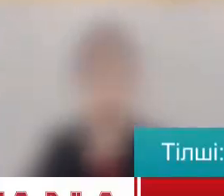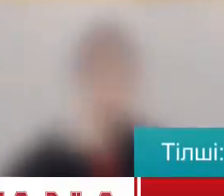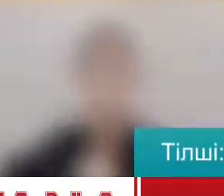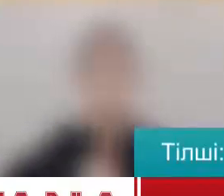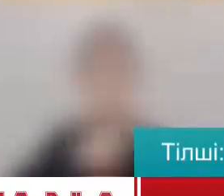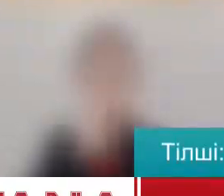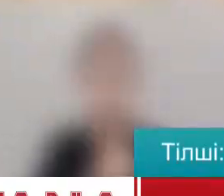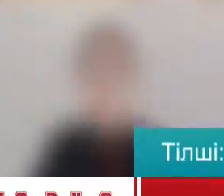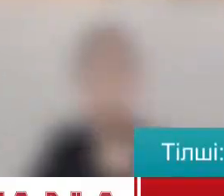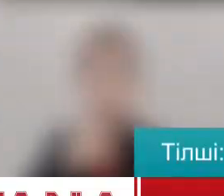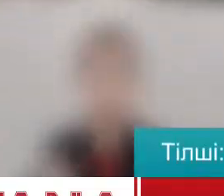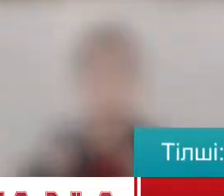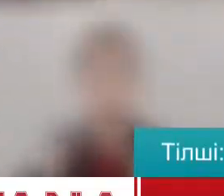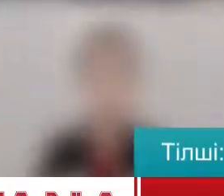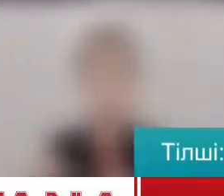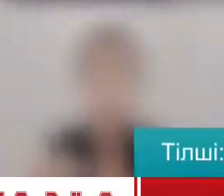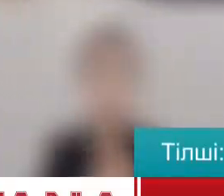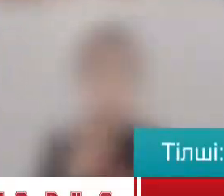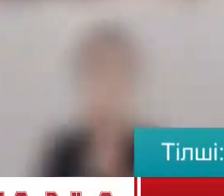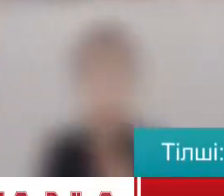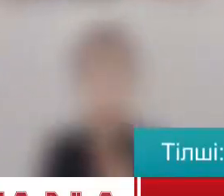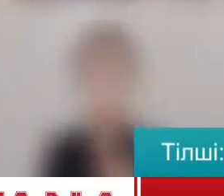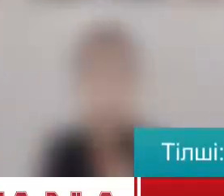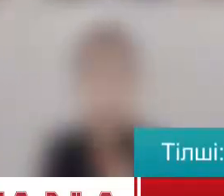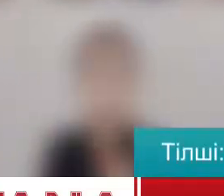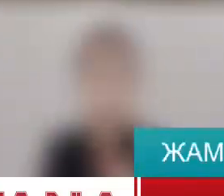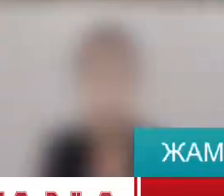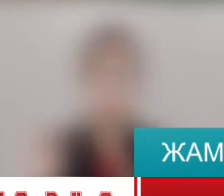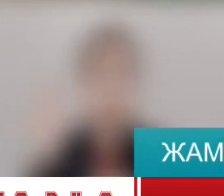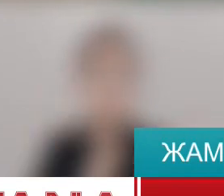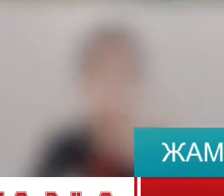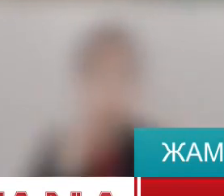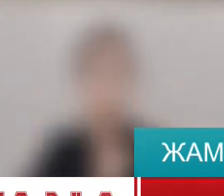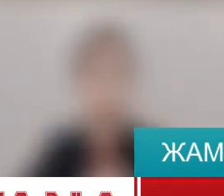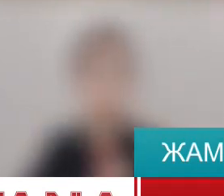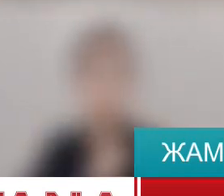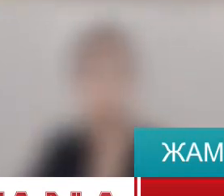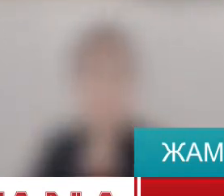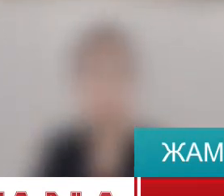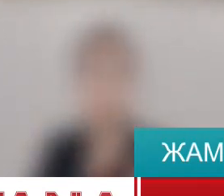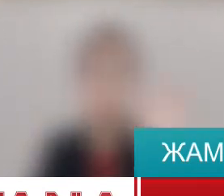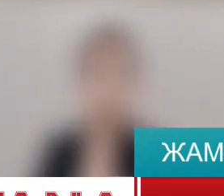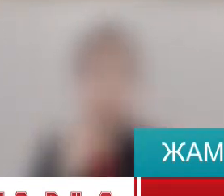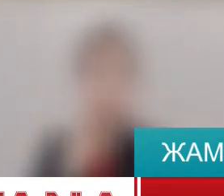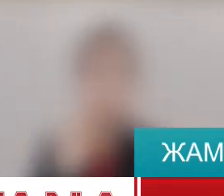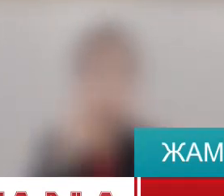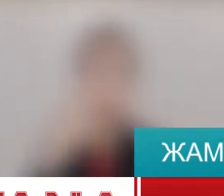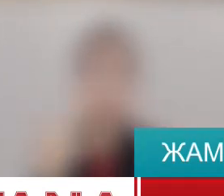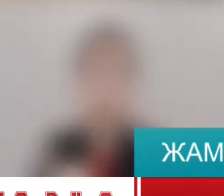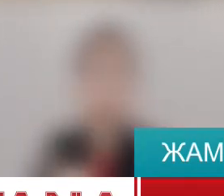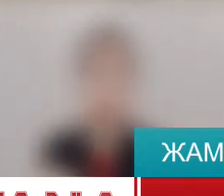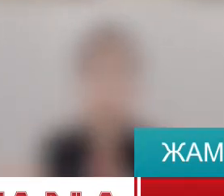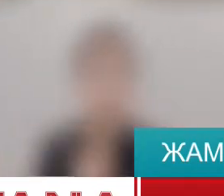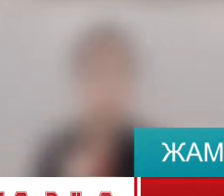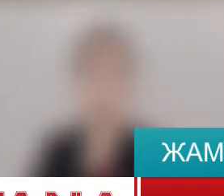Жамбыл облысында қылмыстық топ мүшелері 600-ға балтын ұрлап кетті. Қазір ұрлауға қатысы барлар құрықталды. Олардан кем мен тастарды өндеуге арналған